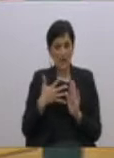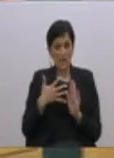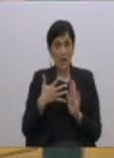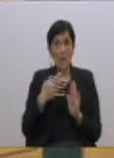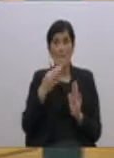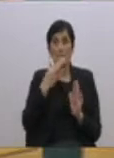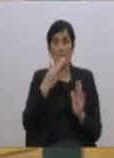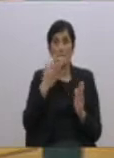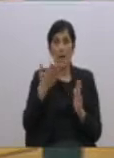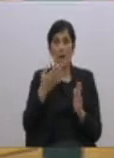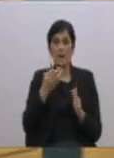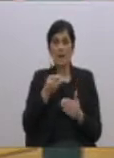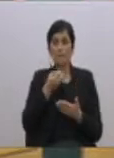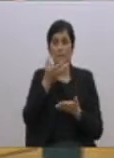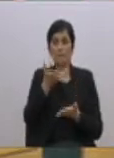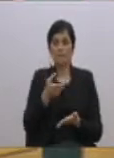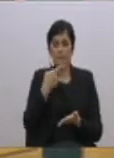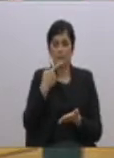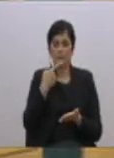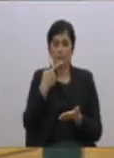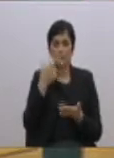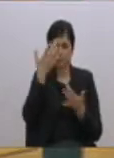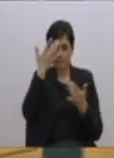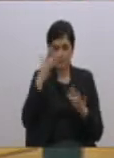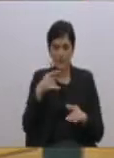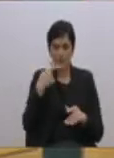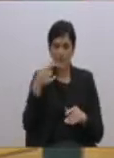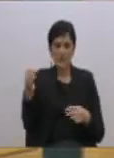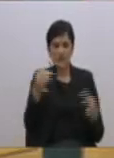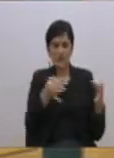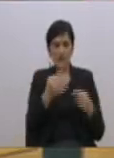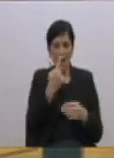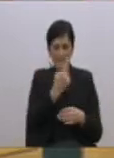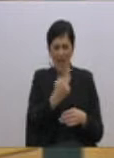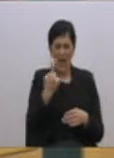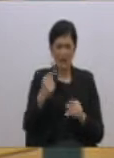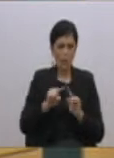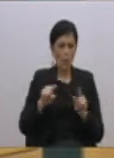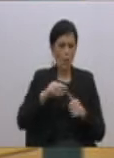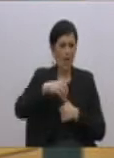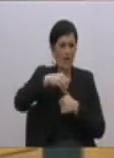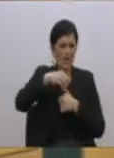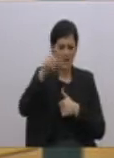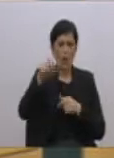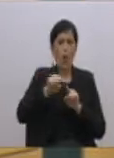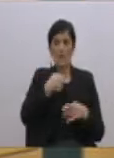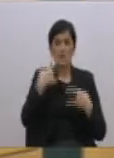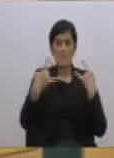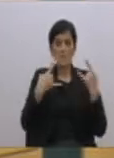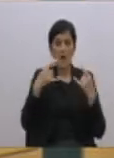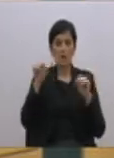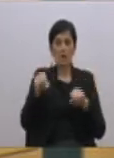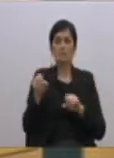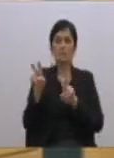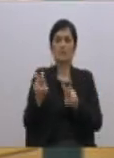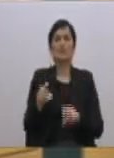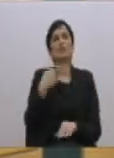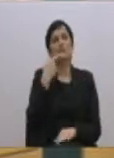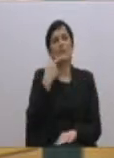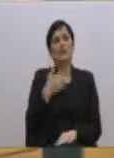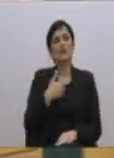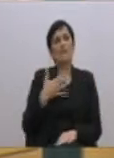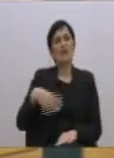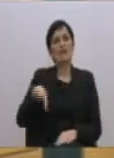მე წამოწდებათ ხოლმე, მაგალითად ერთ-ერთ ოპოზიციურ ლიდერს თუ არ ვიცი ოპოზიციის წარმომადგენელს თქვას, რომ ჩვენი